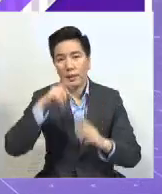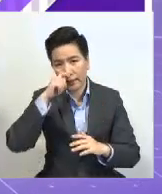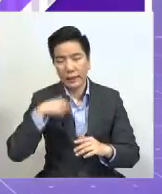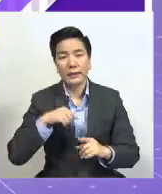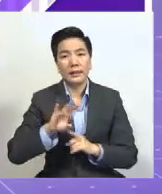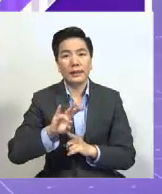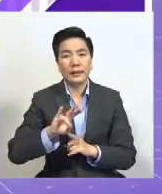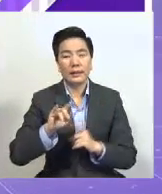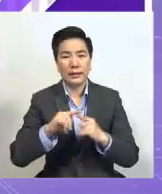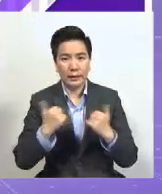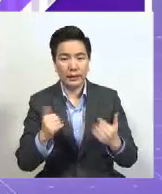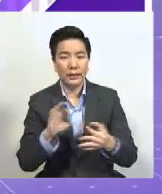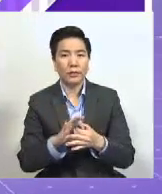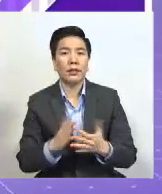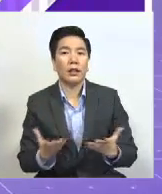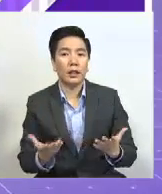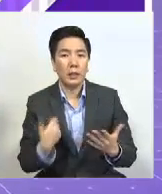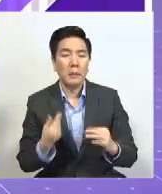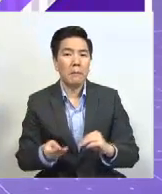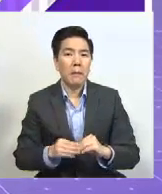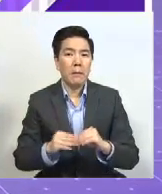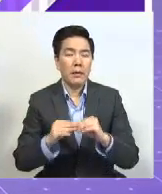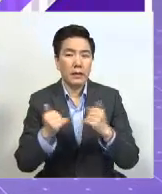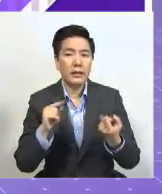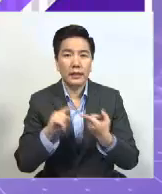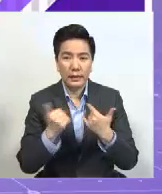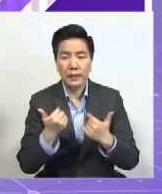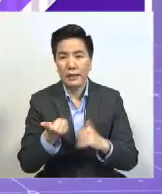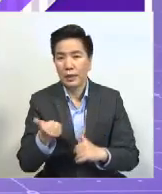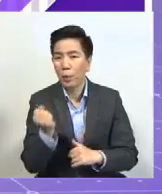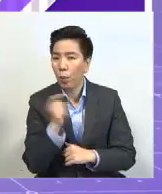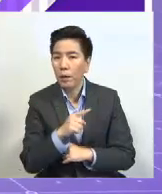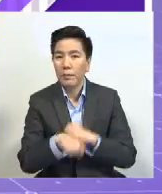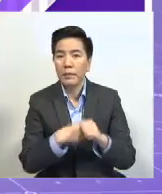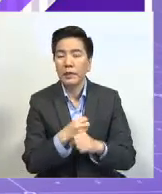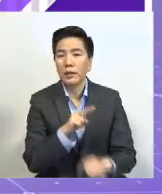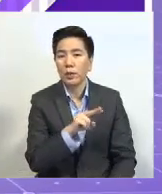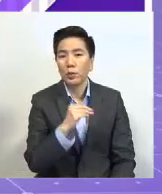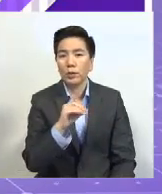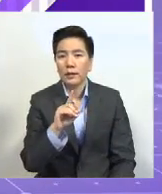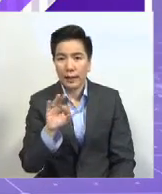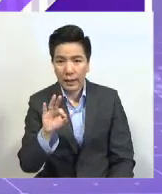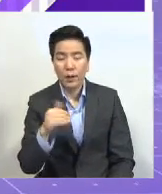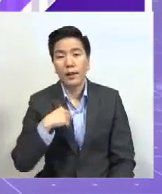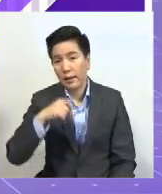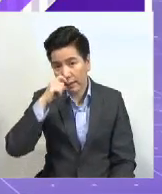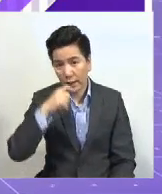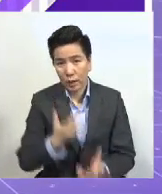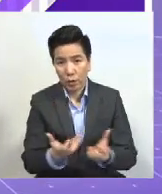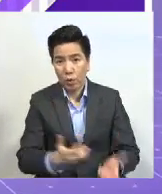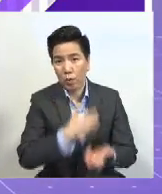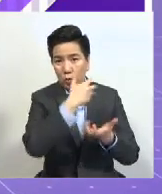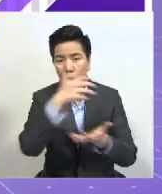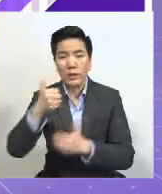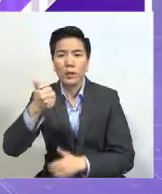ดับที่7ใน10 ครับ ก็คือเพิ่มสูงขึ้นกว่าปี2019การส่งออกบ้านเราก็